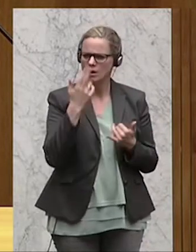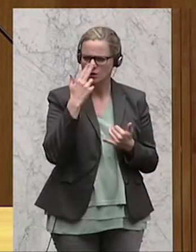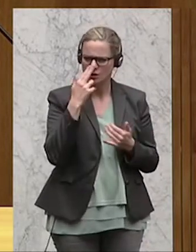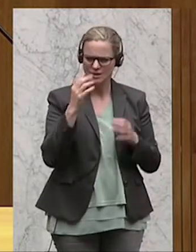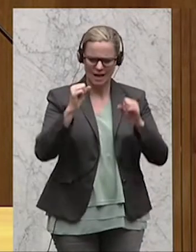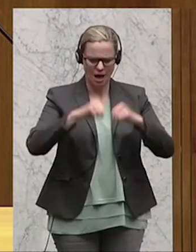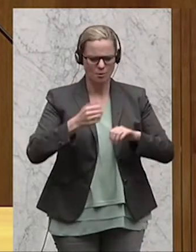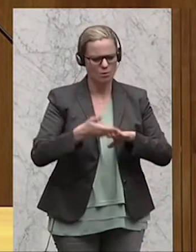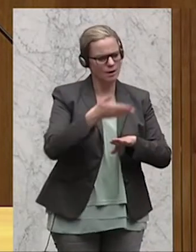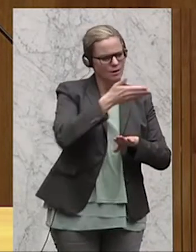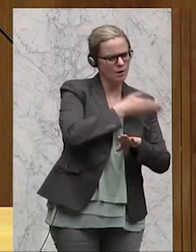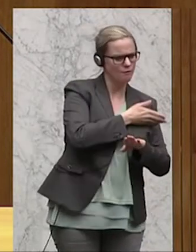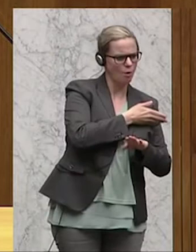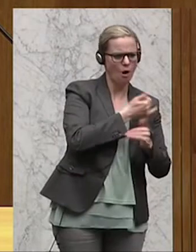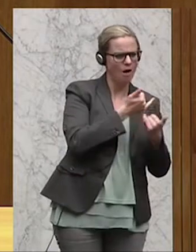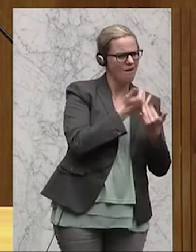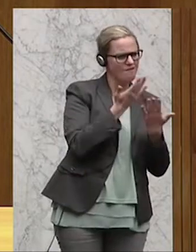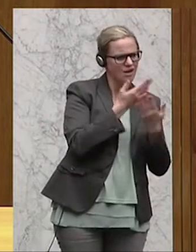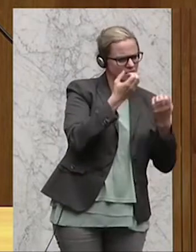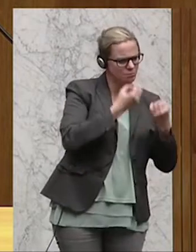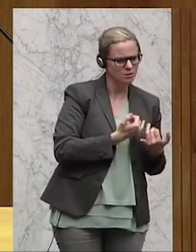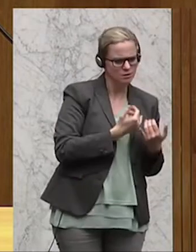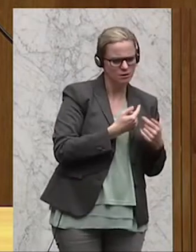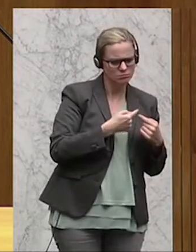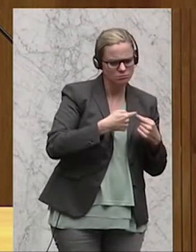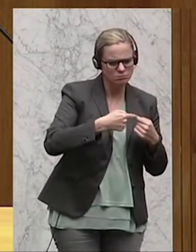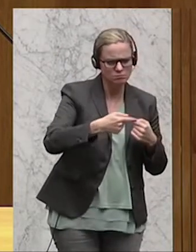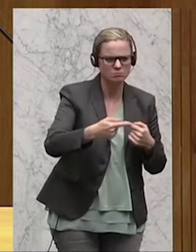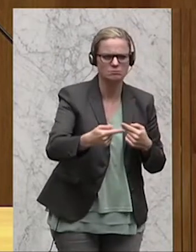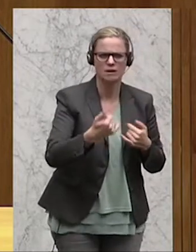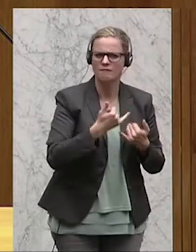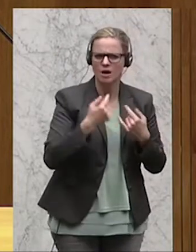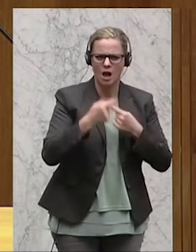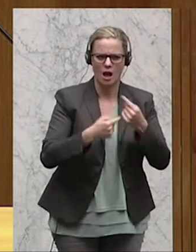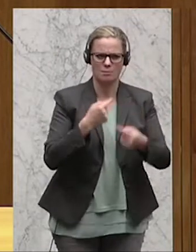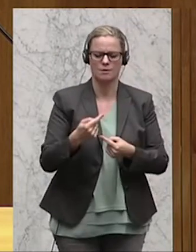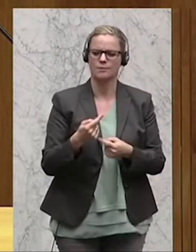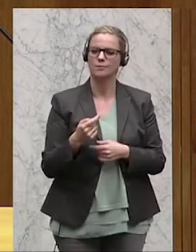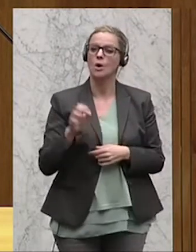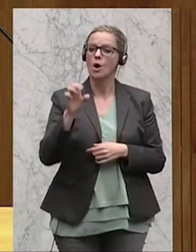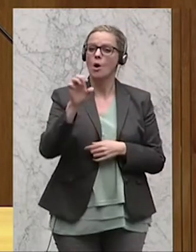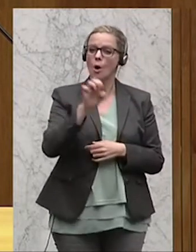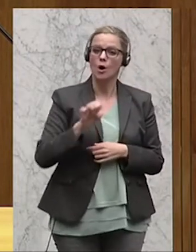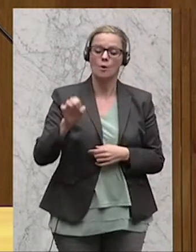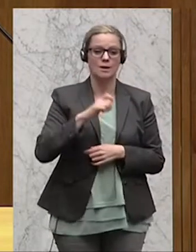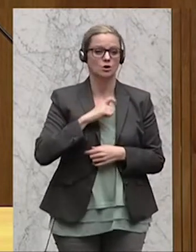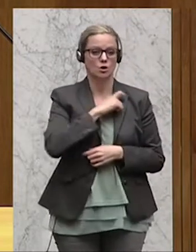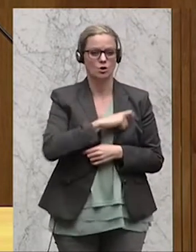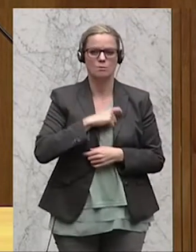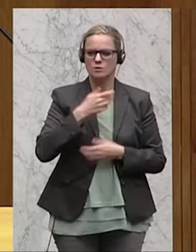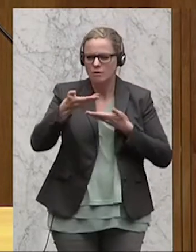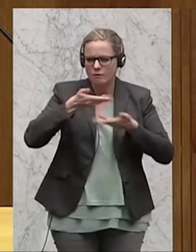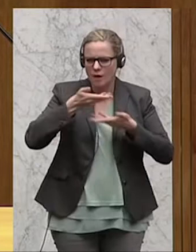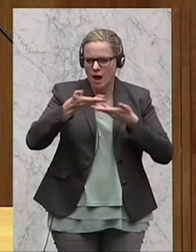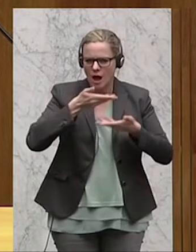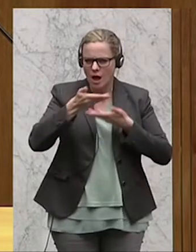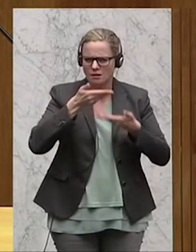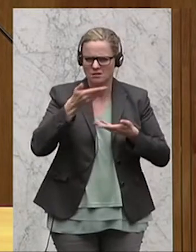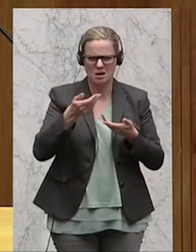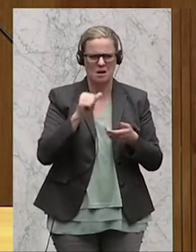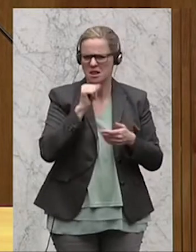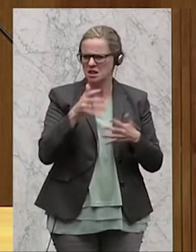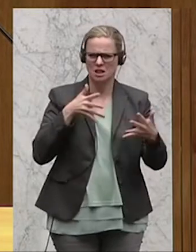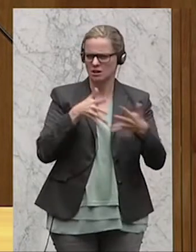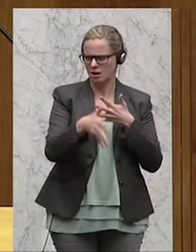dieser Abkommen passiert und was passiert auch weiterhin? Die Europäische Kommission verhandelte sehr intransparent. Es